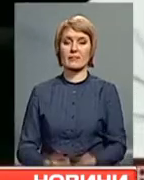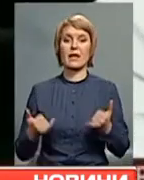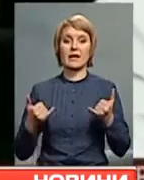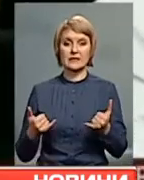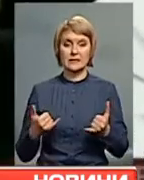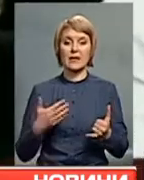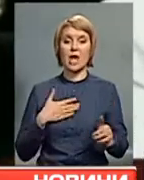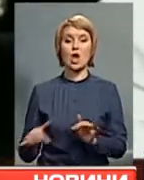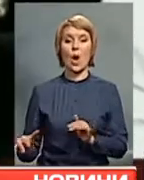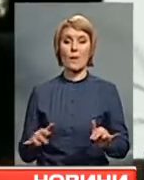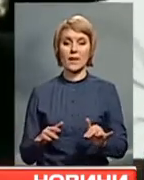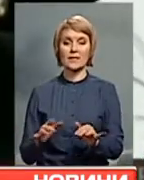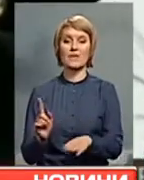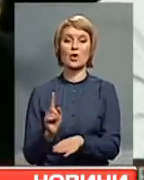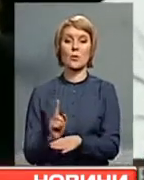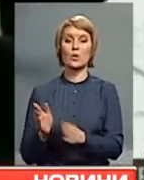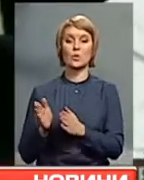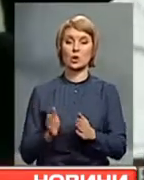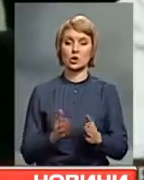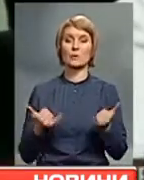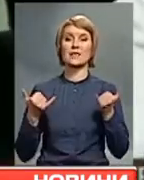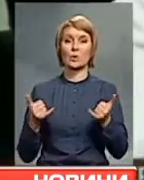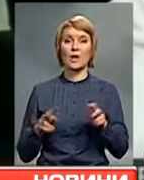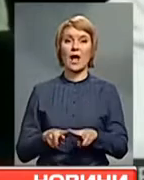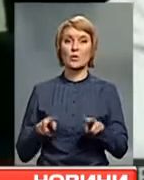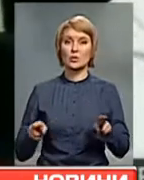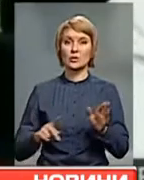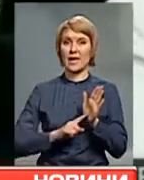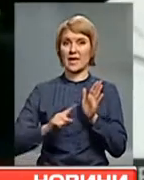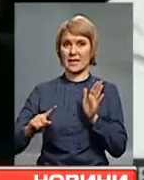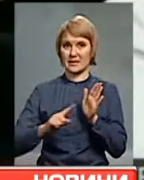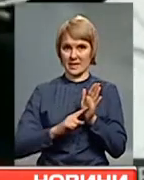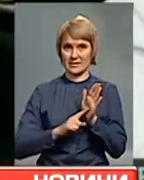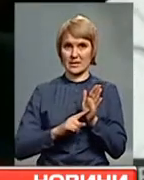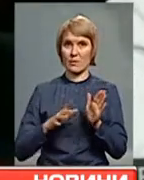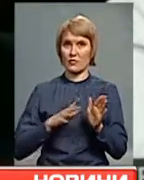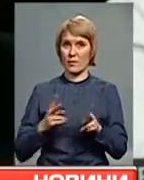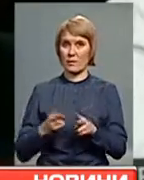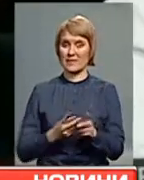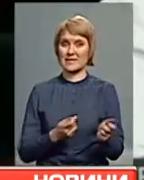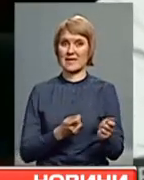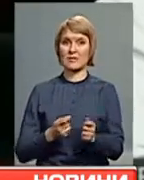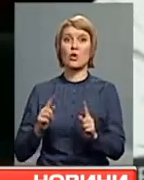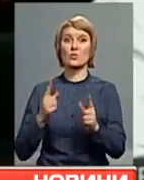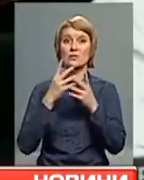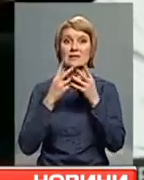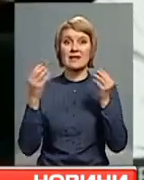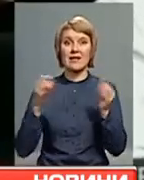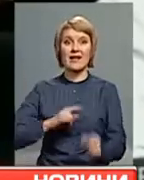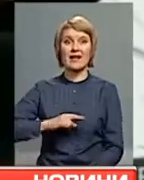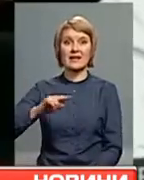Нині наша операція проходить в нормальному режимі. Сьогоднішній аналогічний рейс пройшов штатно без жодних затримок. Чому зник літак,